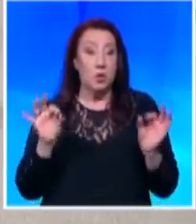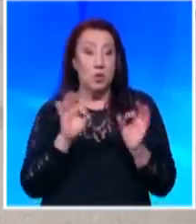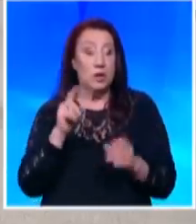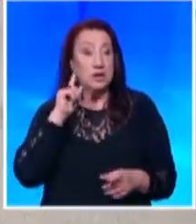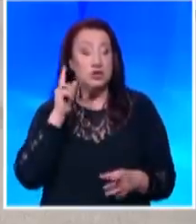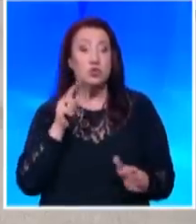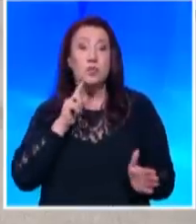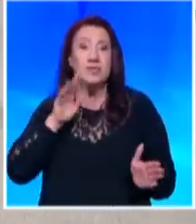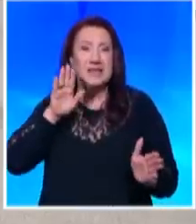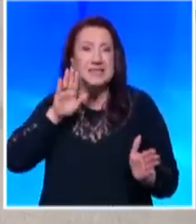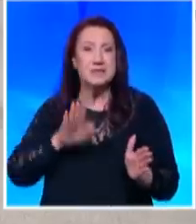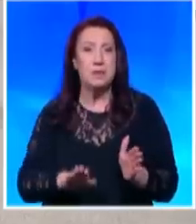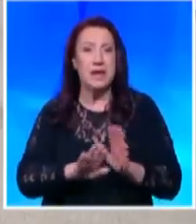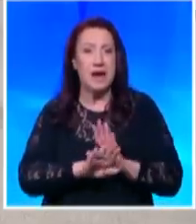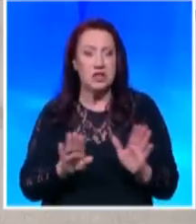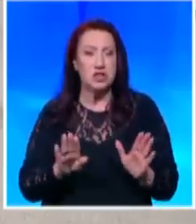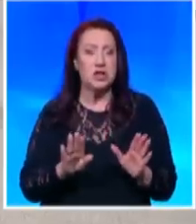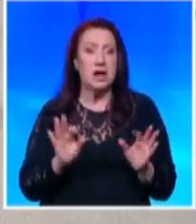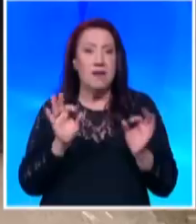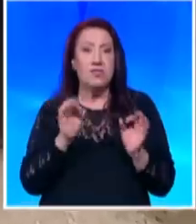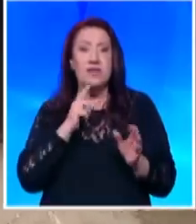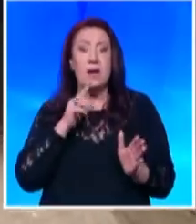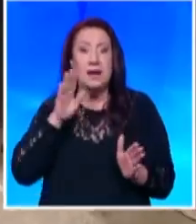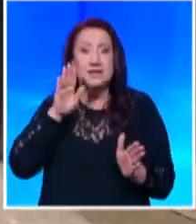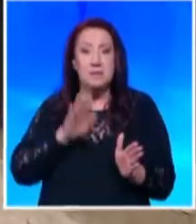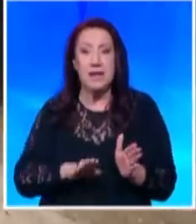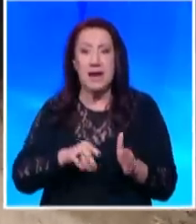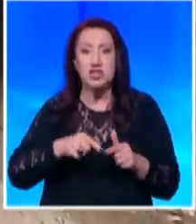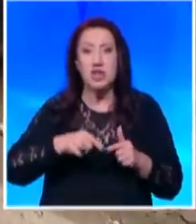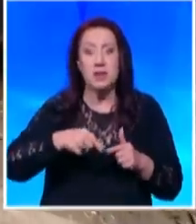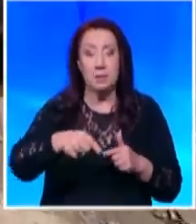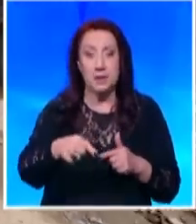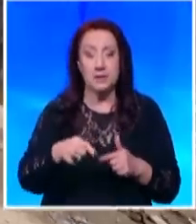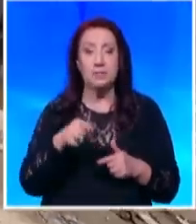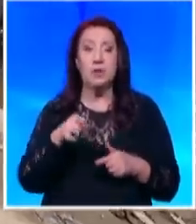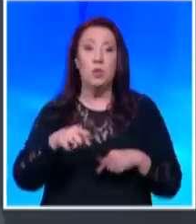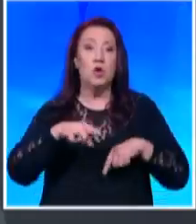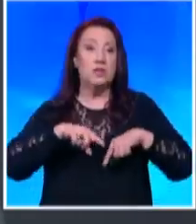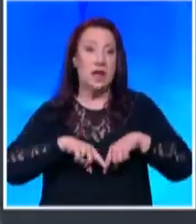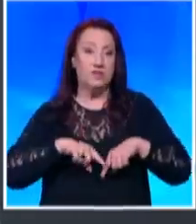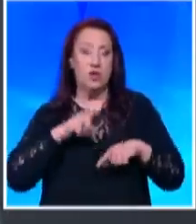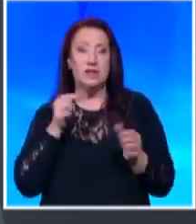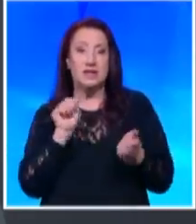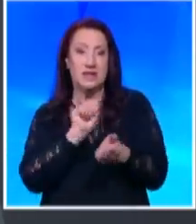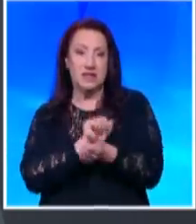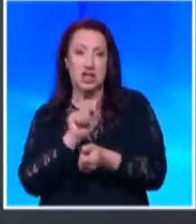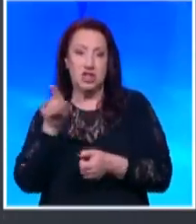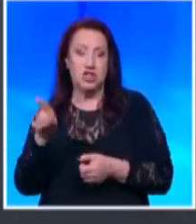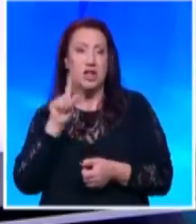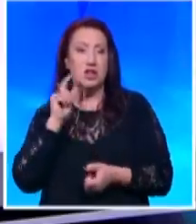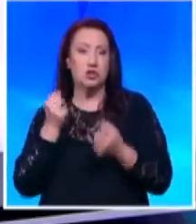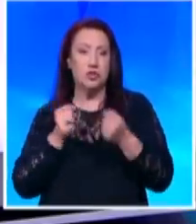нали, от гуми, нито имаше следи от спирачен път вечерта. Според адвоката на задържания шофьор, той не е видял